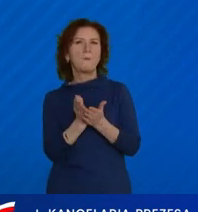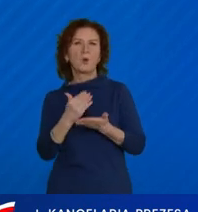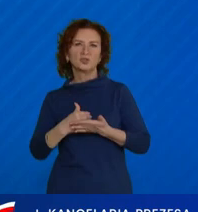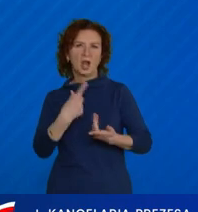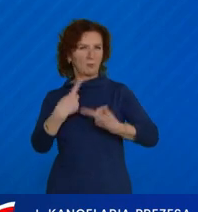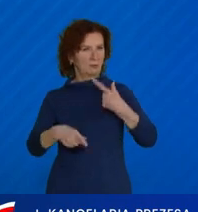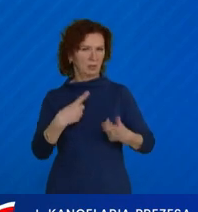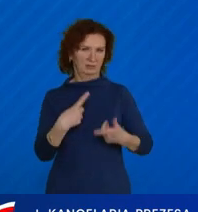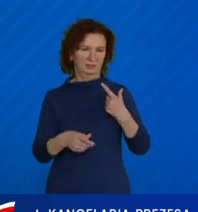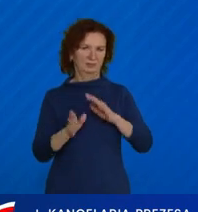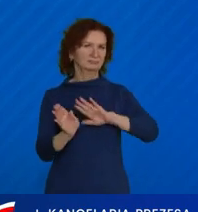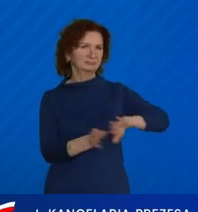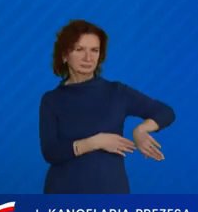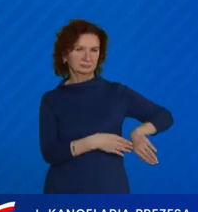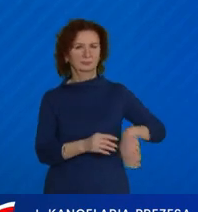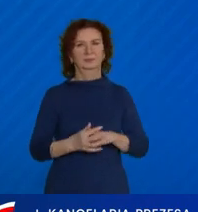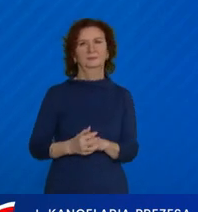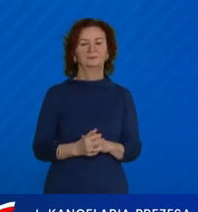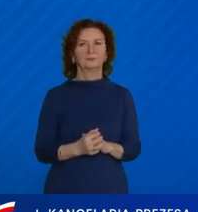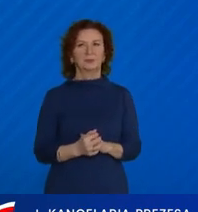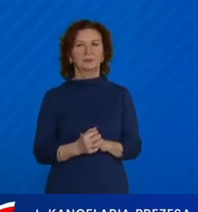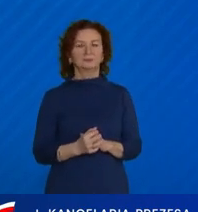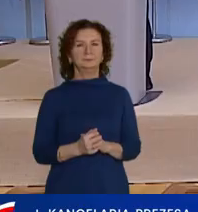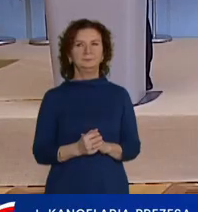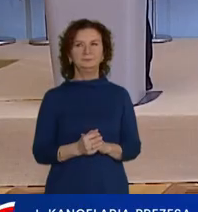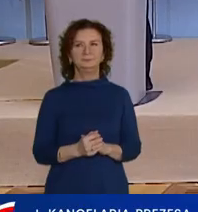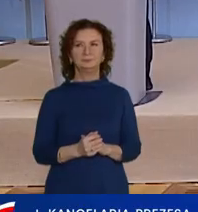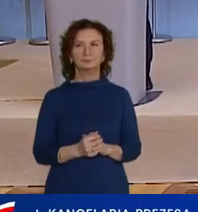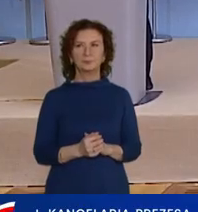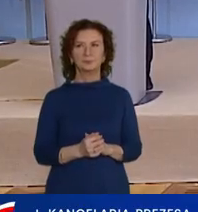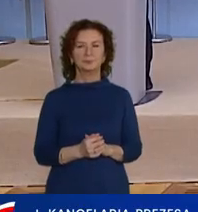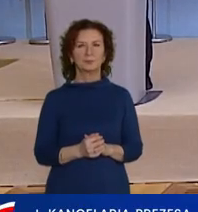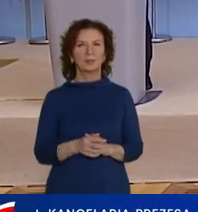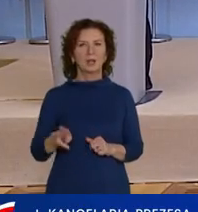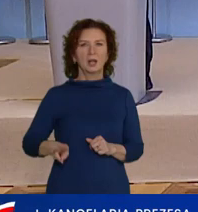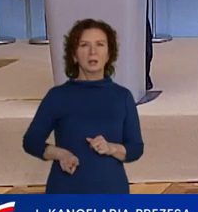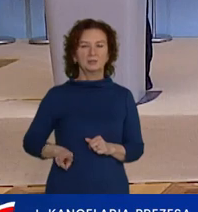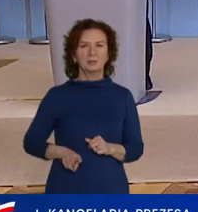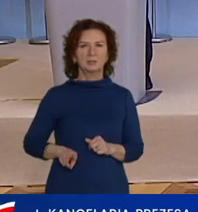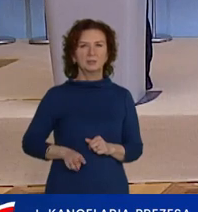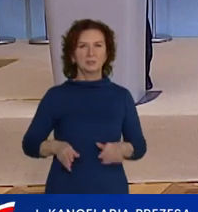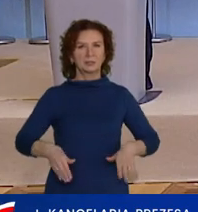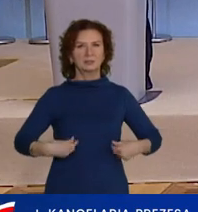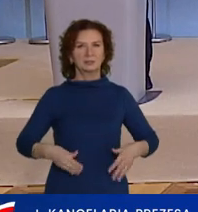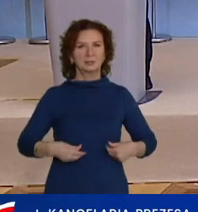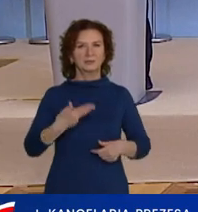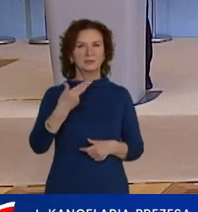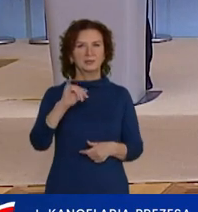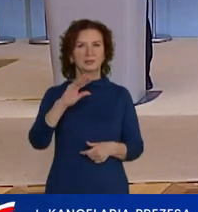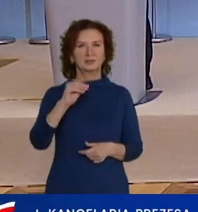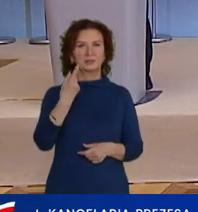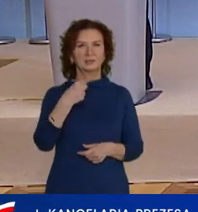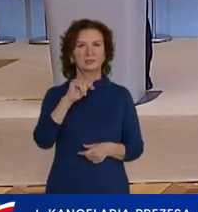Programu Szczepień współpracować. Dziękuję bardzo panie ministrze. Proszę o zabranie głosu ministra zdrowia, doktora Adama